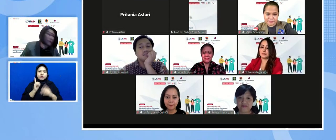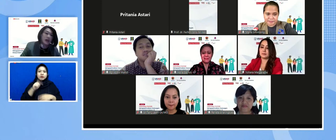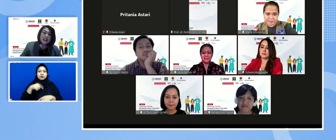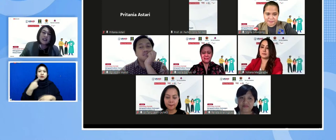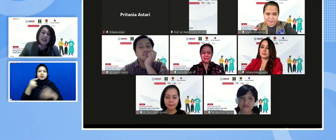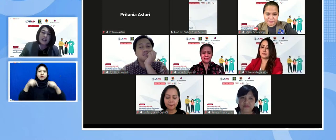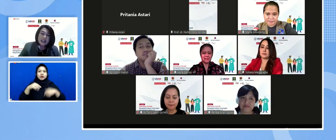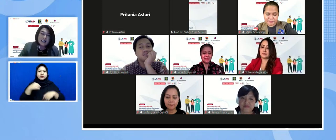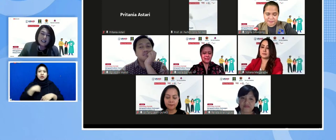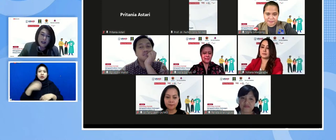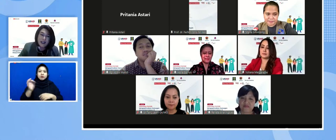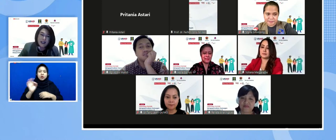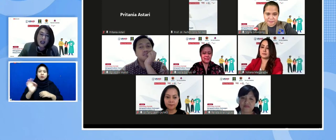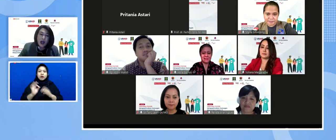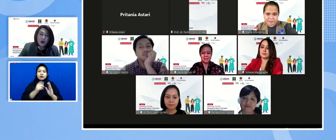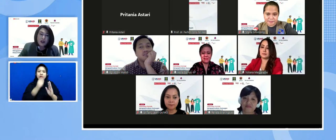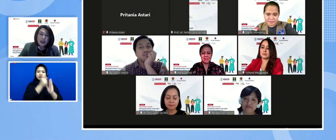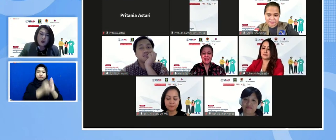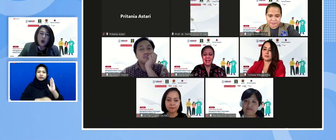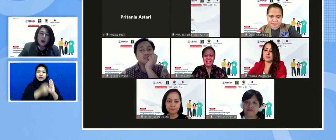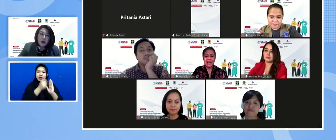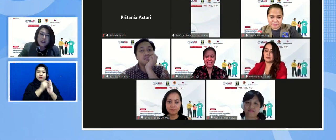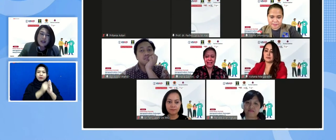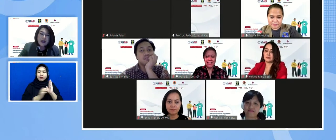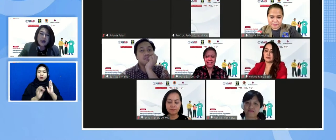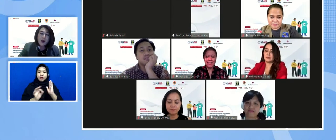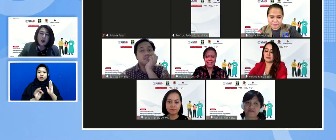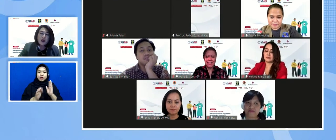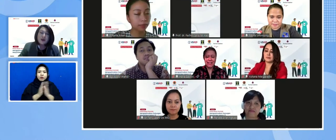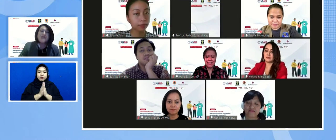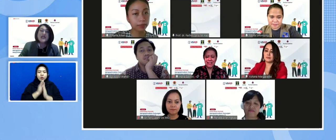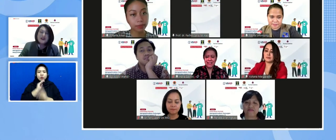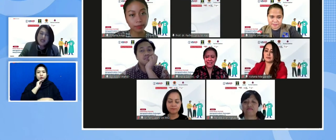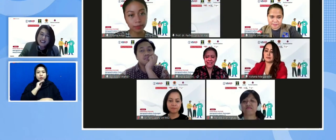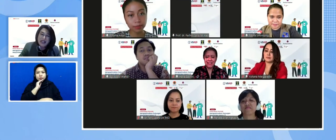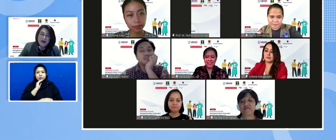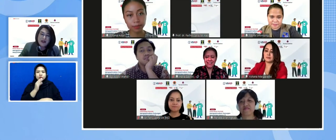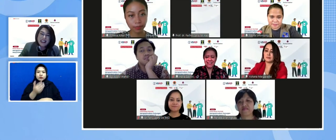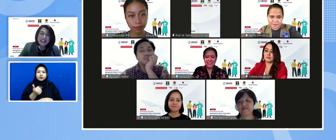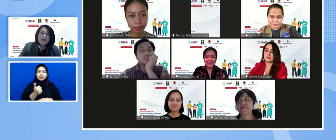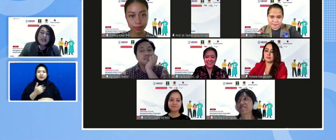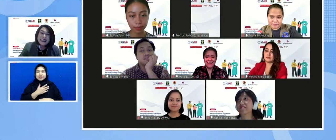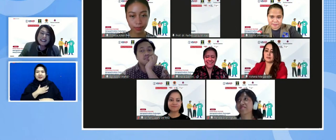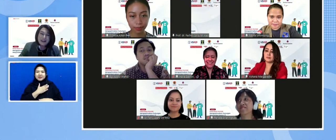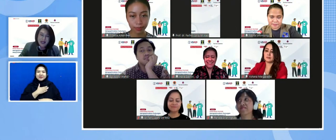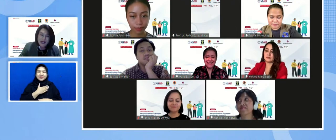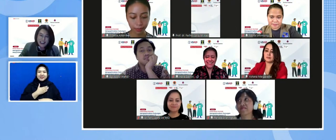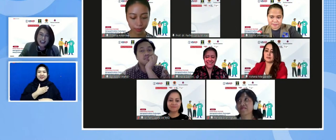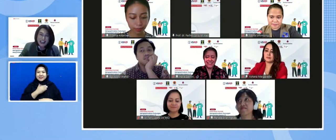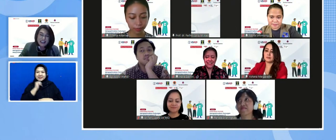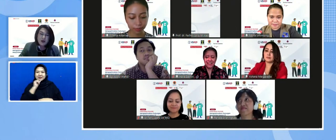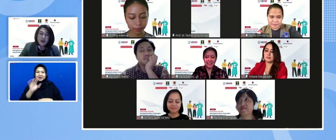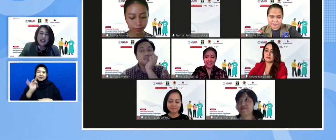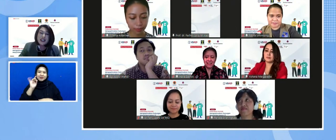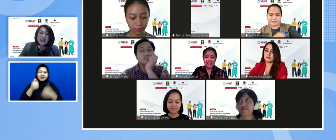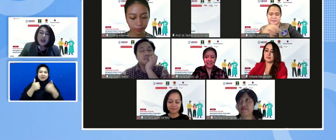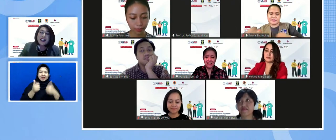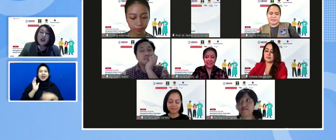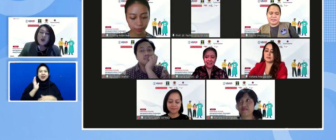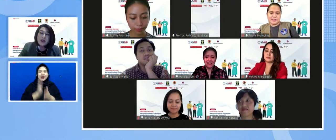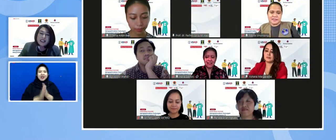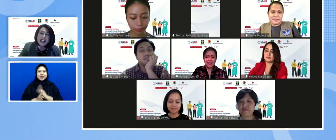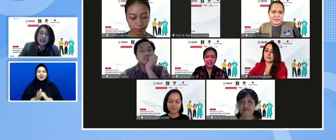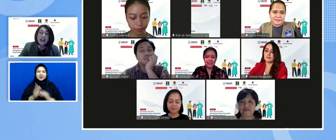masih belum mendapatkan rilis namanya. Untuk itu mohon untuk bersabar dan mohon untuk berdebar-debar siapa penanya terpilih dan terbaik yang akan dihubungi langsung